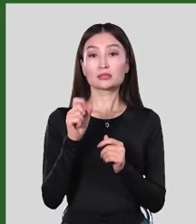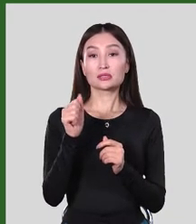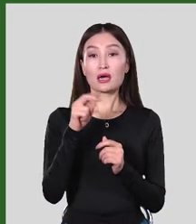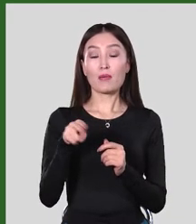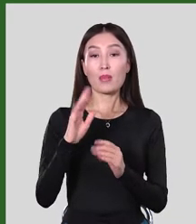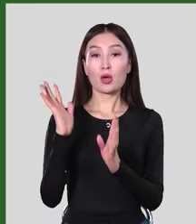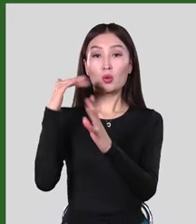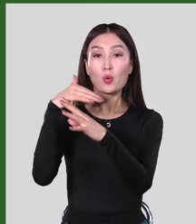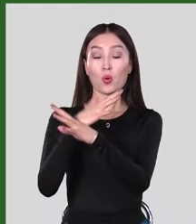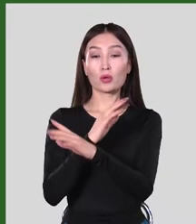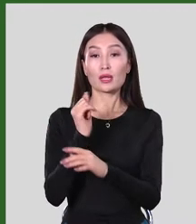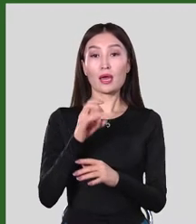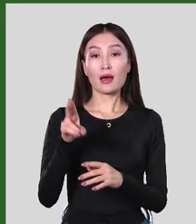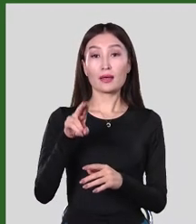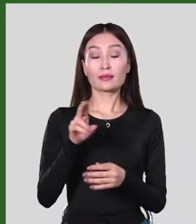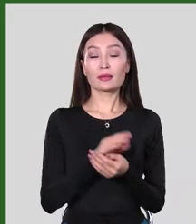цепи Анд.